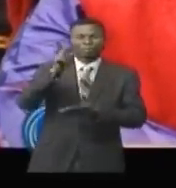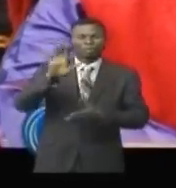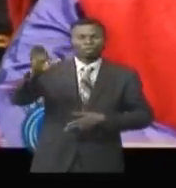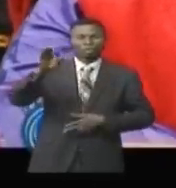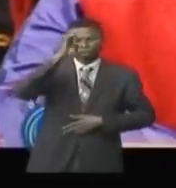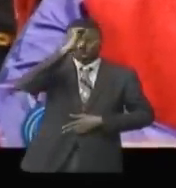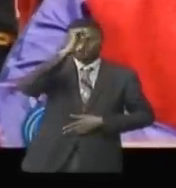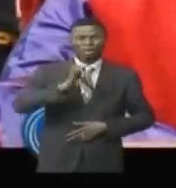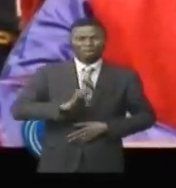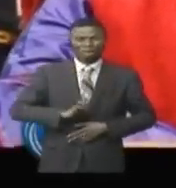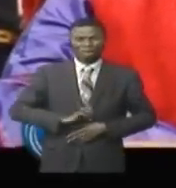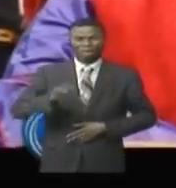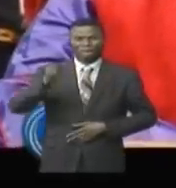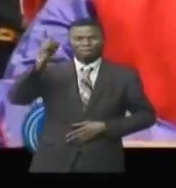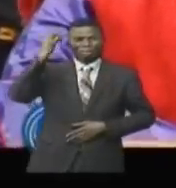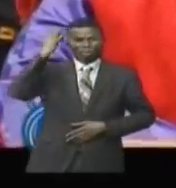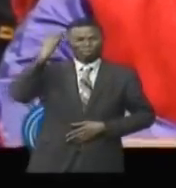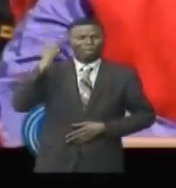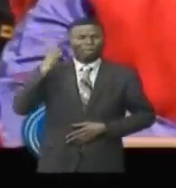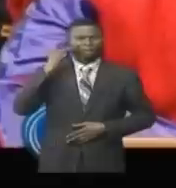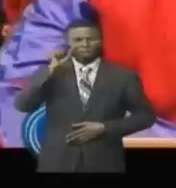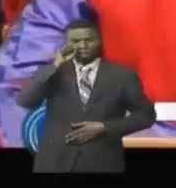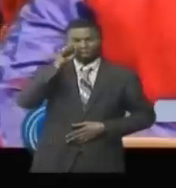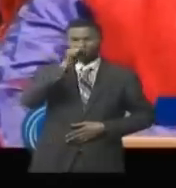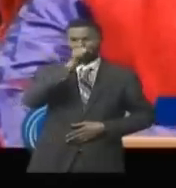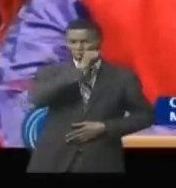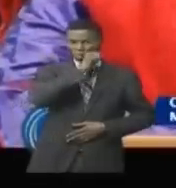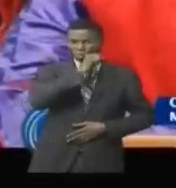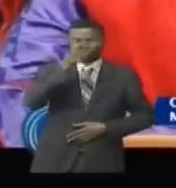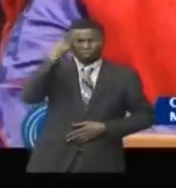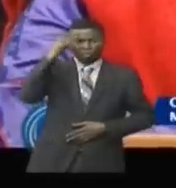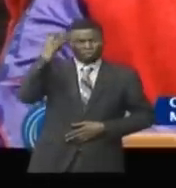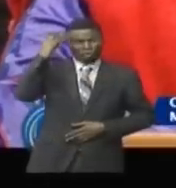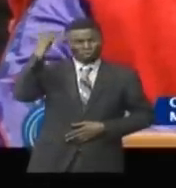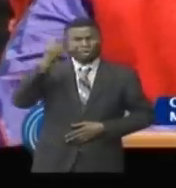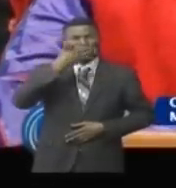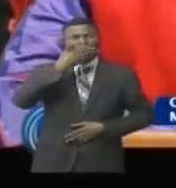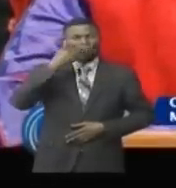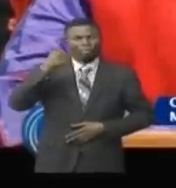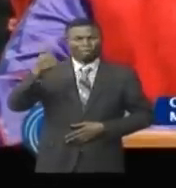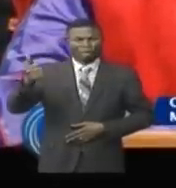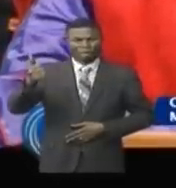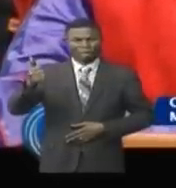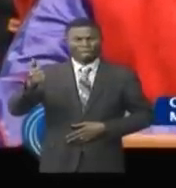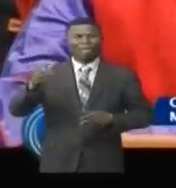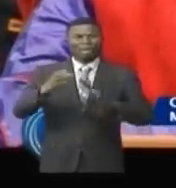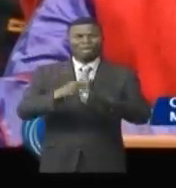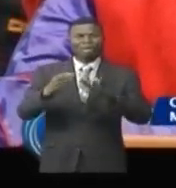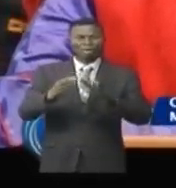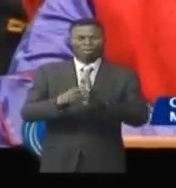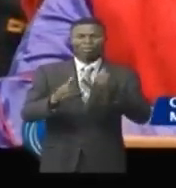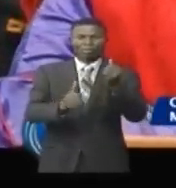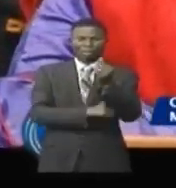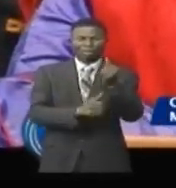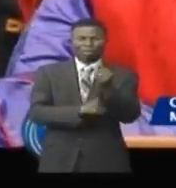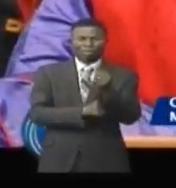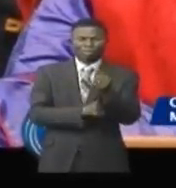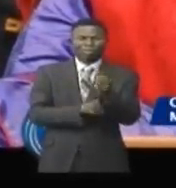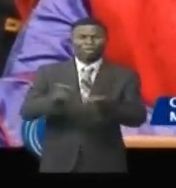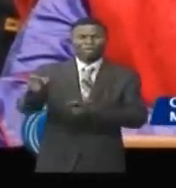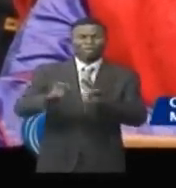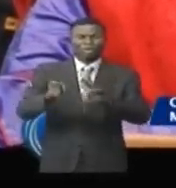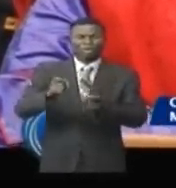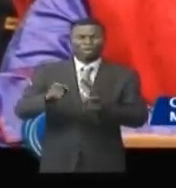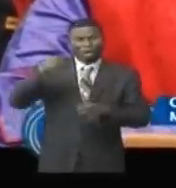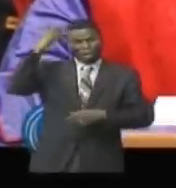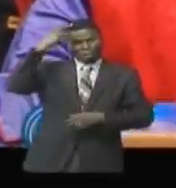Jean-Michel Samalukonde, pour son sens managérial avec lequel il conduit la politique du